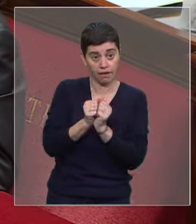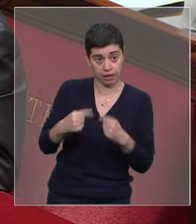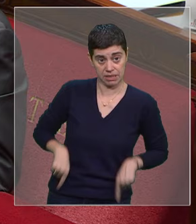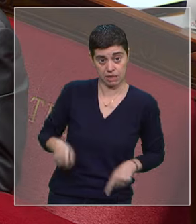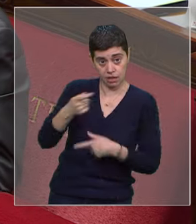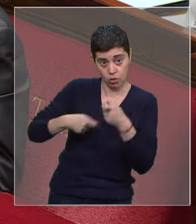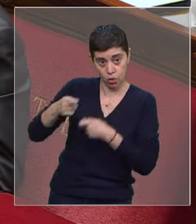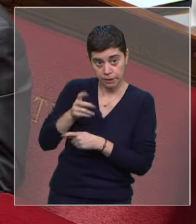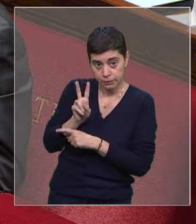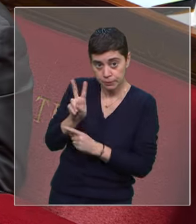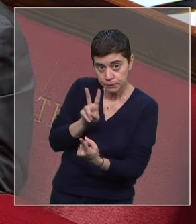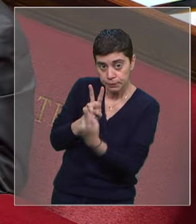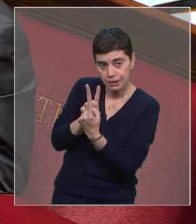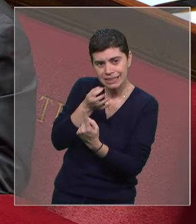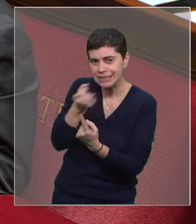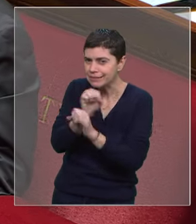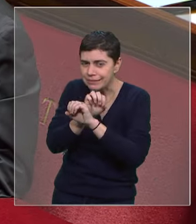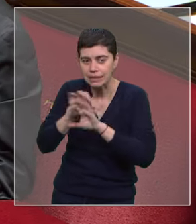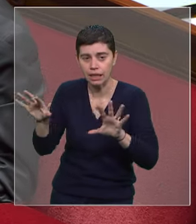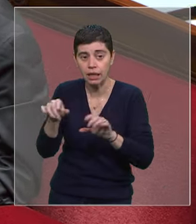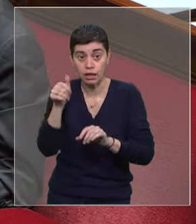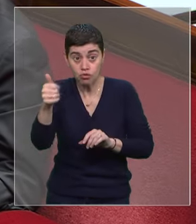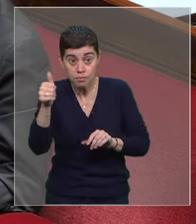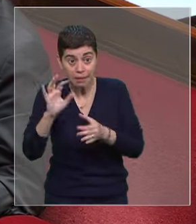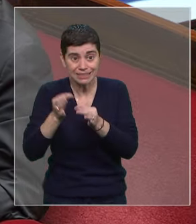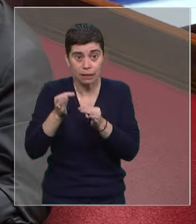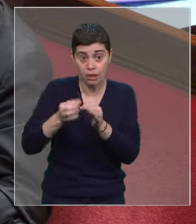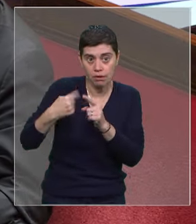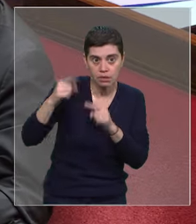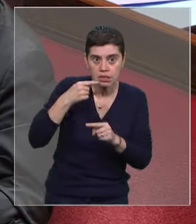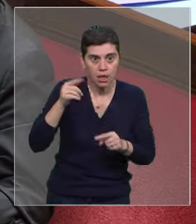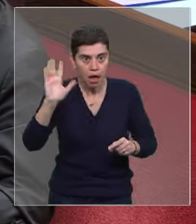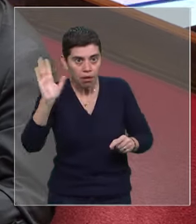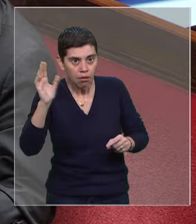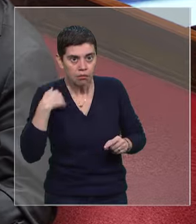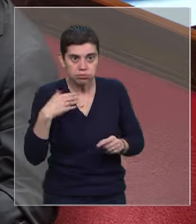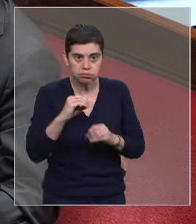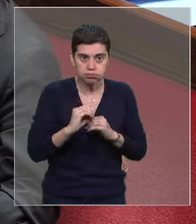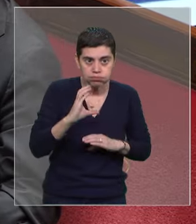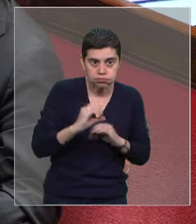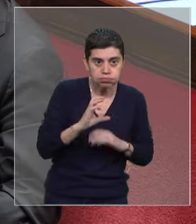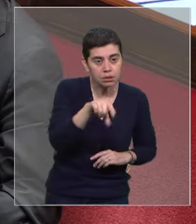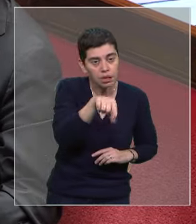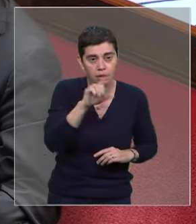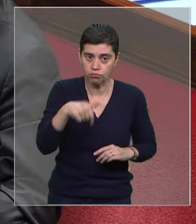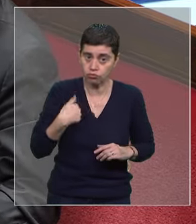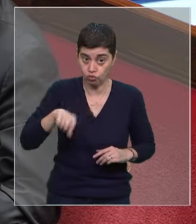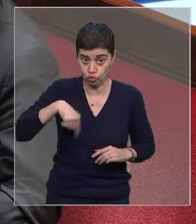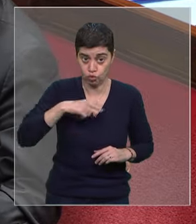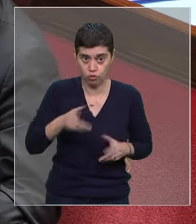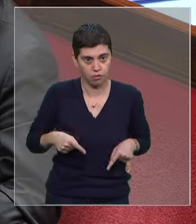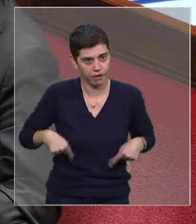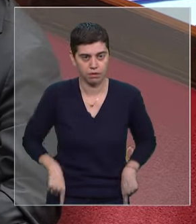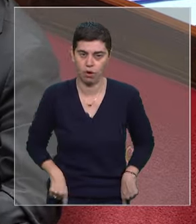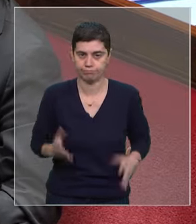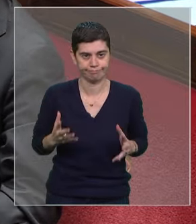clairement qu'évidemment, suite à l'appel d'ailleurs qu'il avait lancé en septembre dernier, l'engagement du gouvernement serait tenu. Deux questions que vous posez,